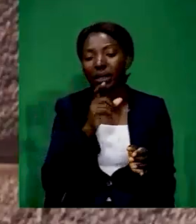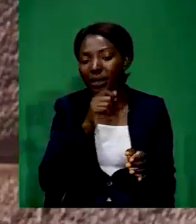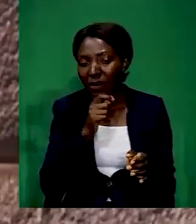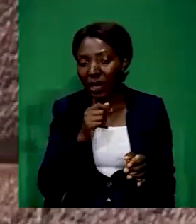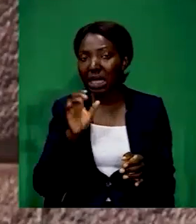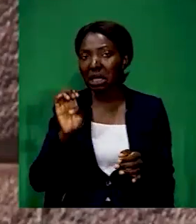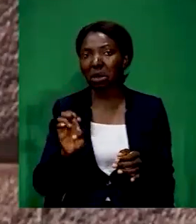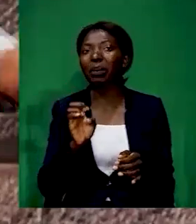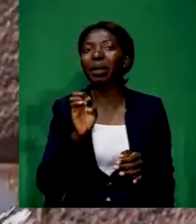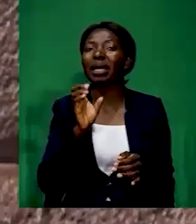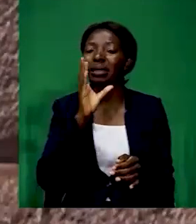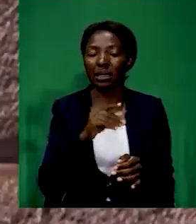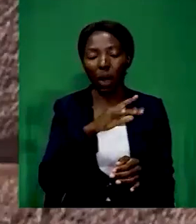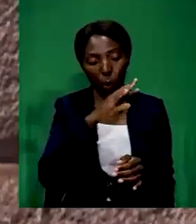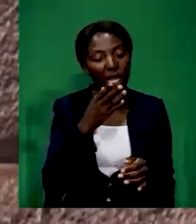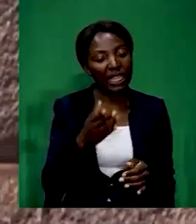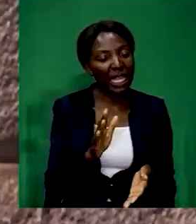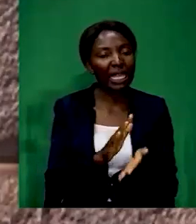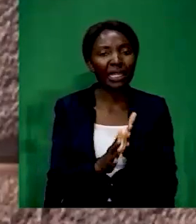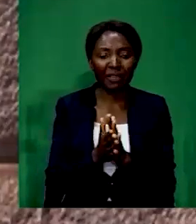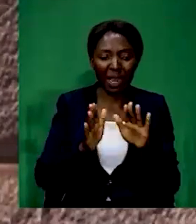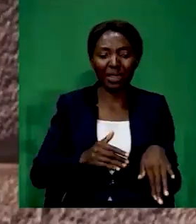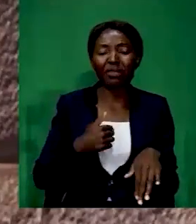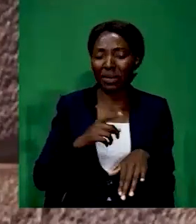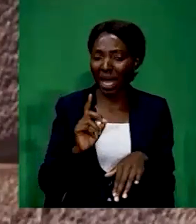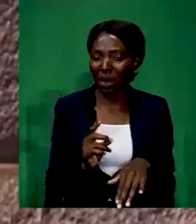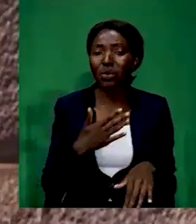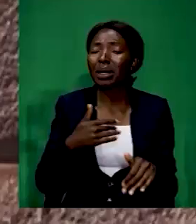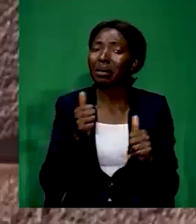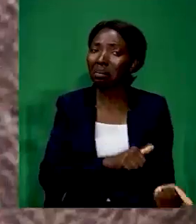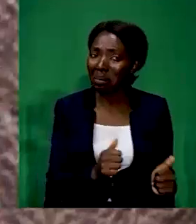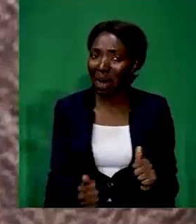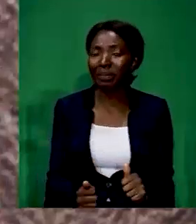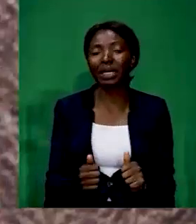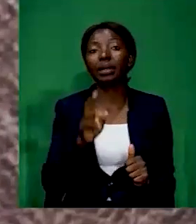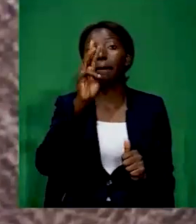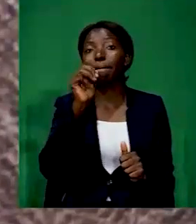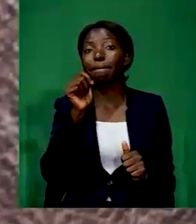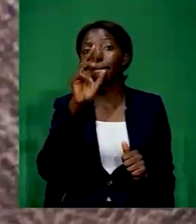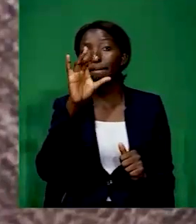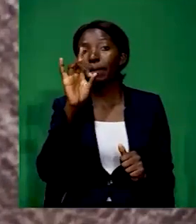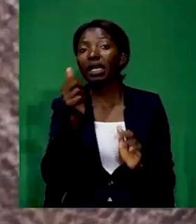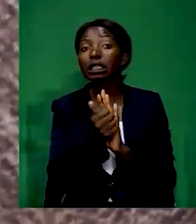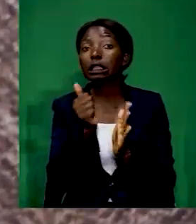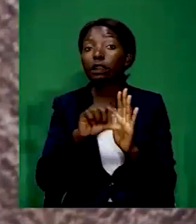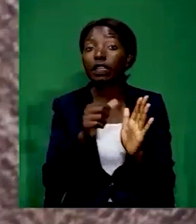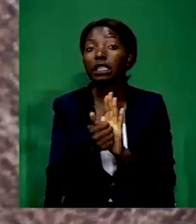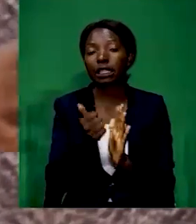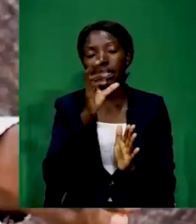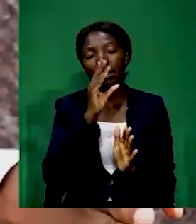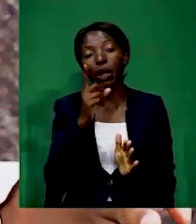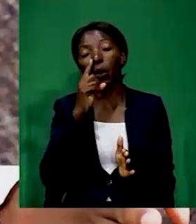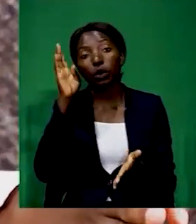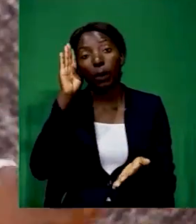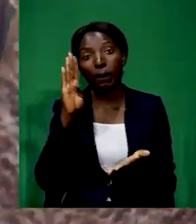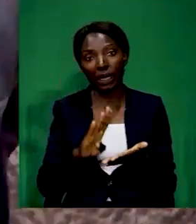iyi mvura Filipa usandisiya ndiri panapa ndibhabhatidze Marko 16:16 yobva yataura yoti